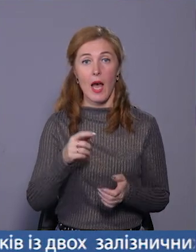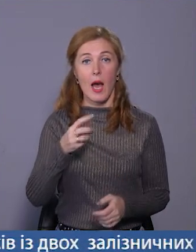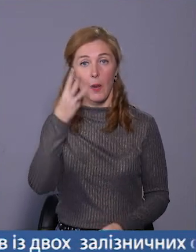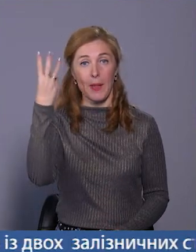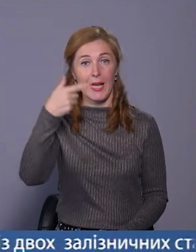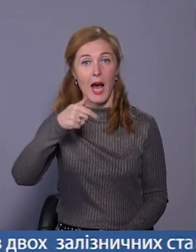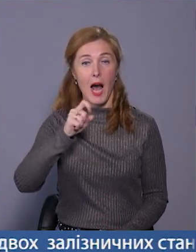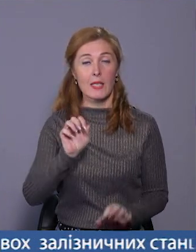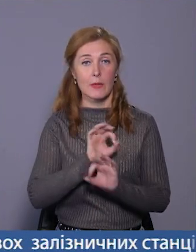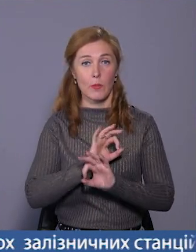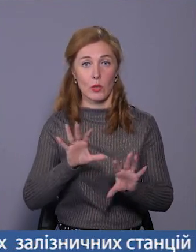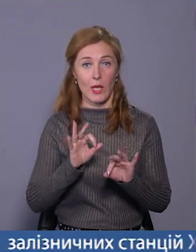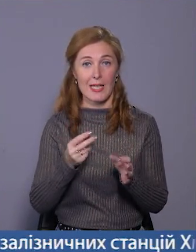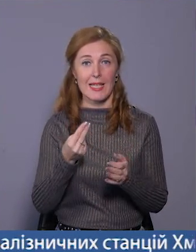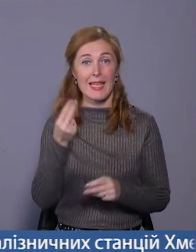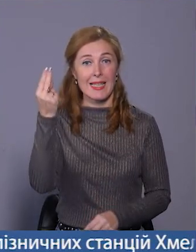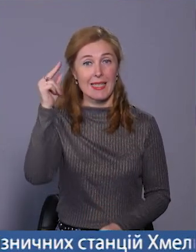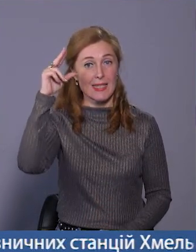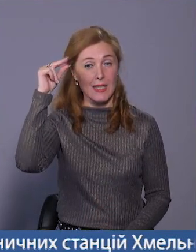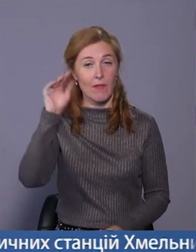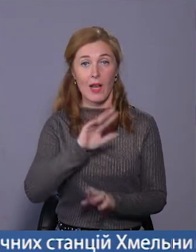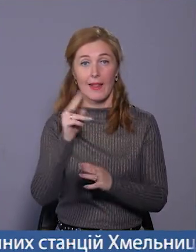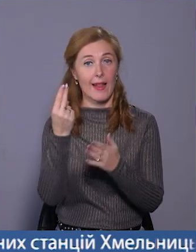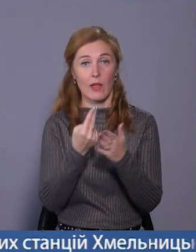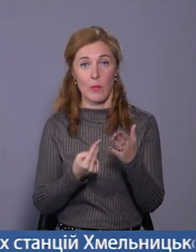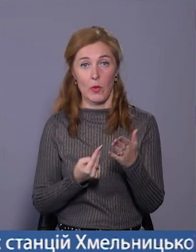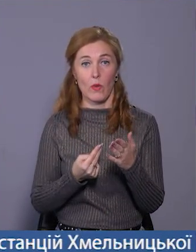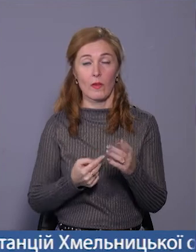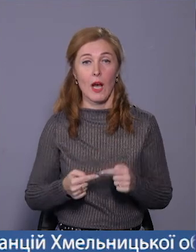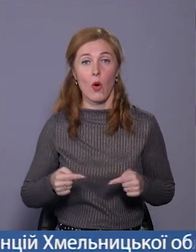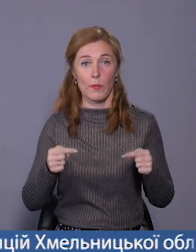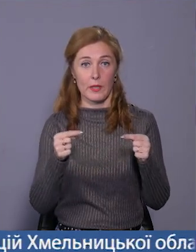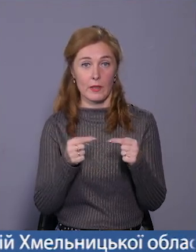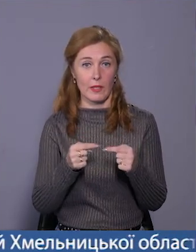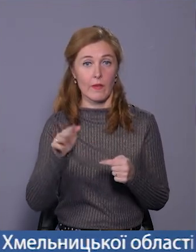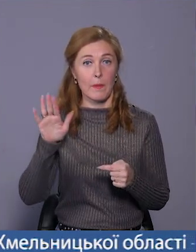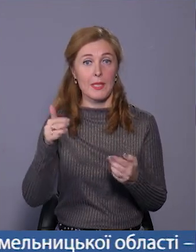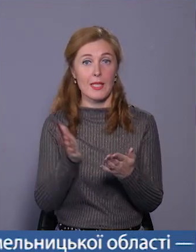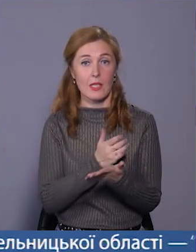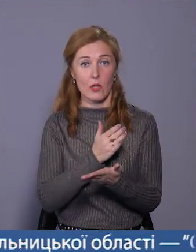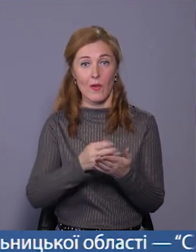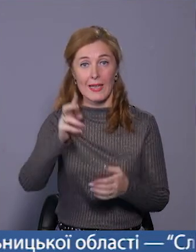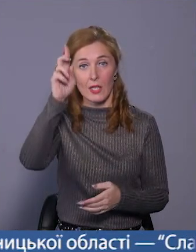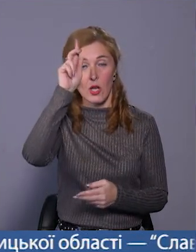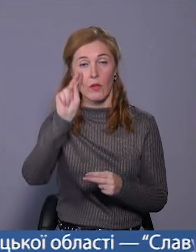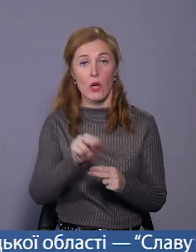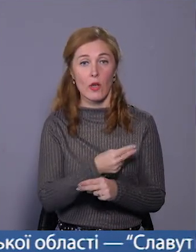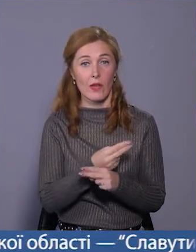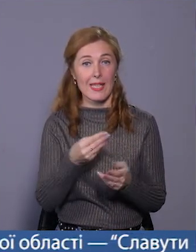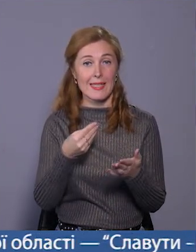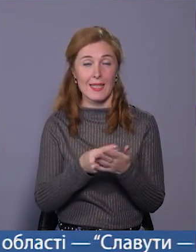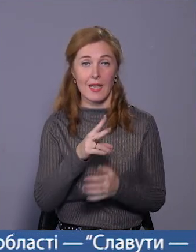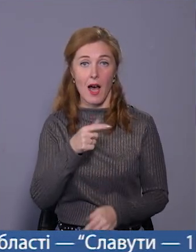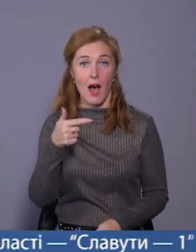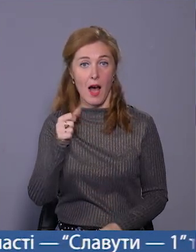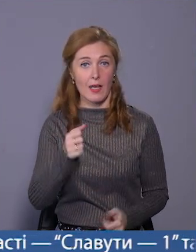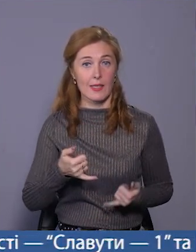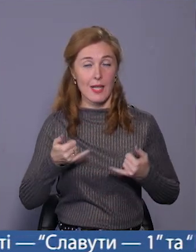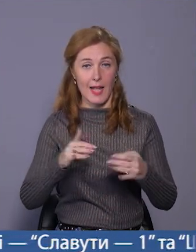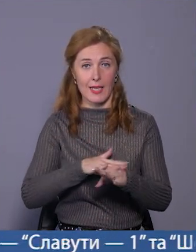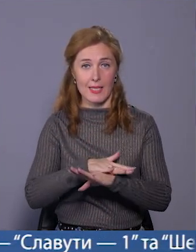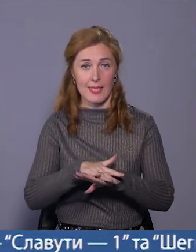«Хмельницьгазбуд» пояснюють, цифра не намальована, а об'єктивна. Після скасування державного регулювання цін на газ для населення